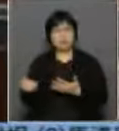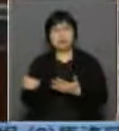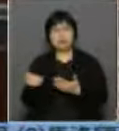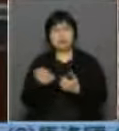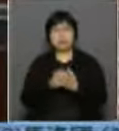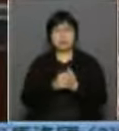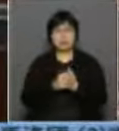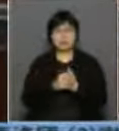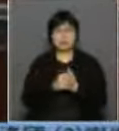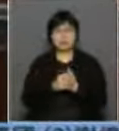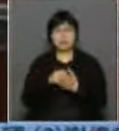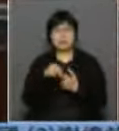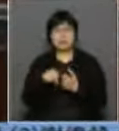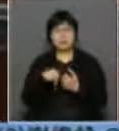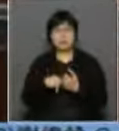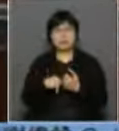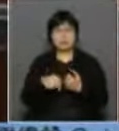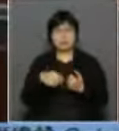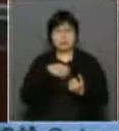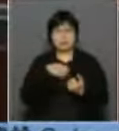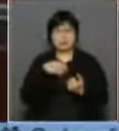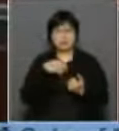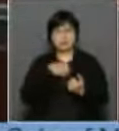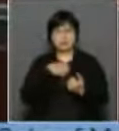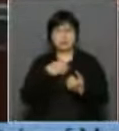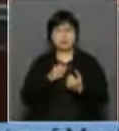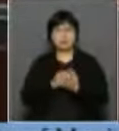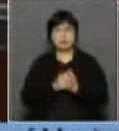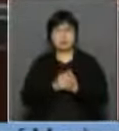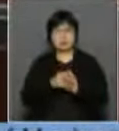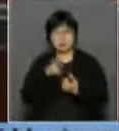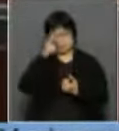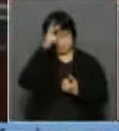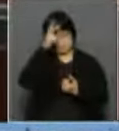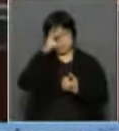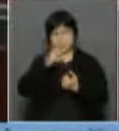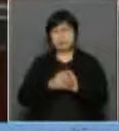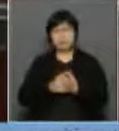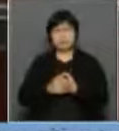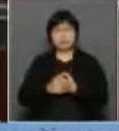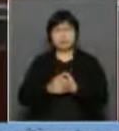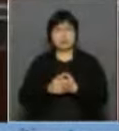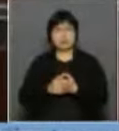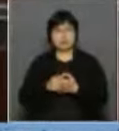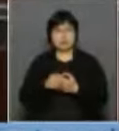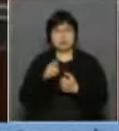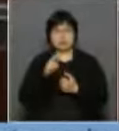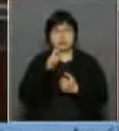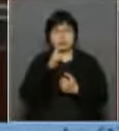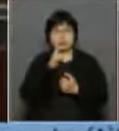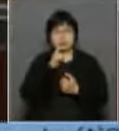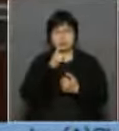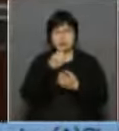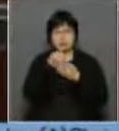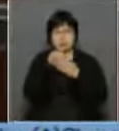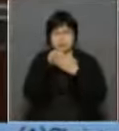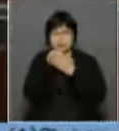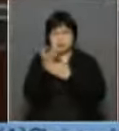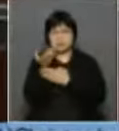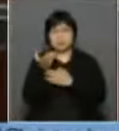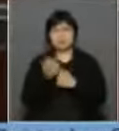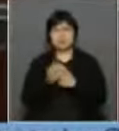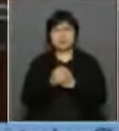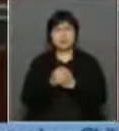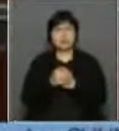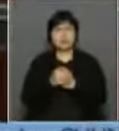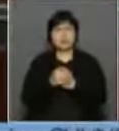在這處，我覺得政府在某方面呢披露是